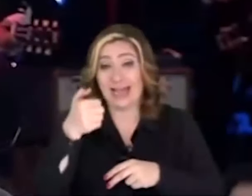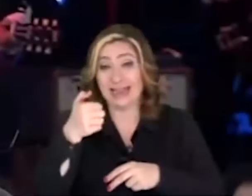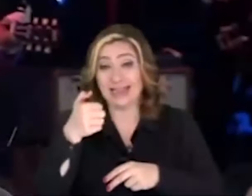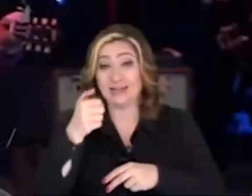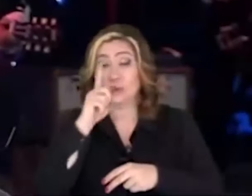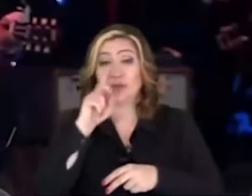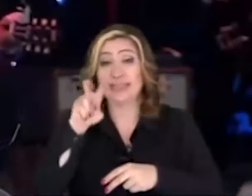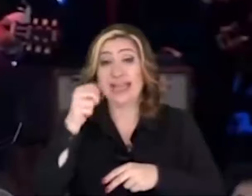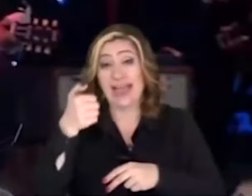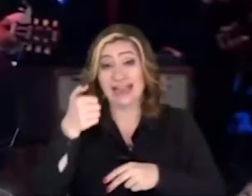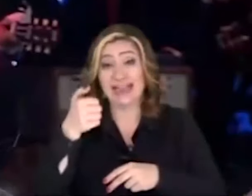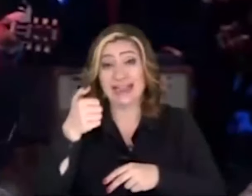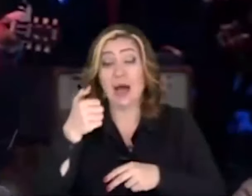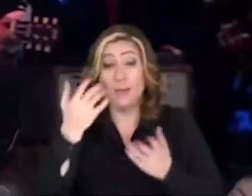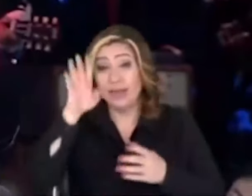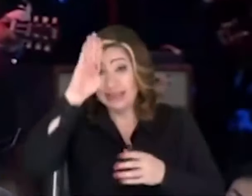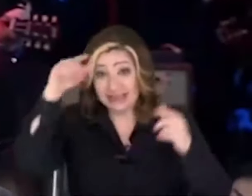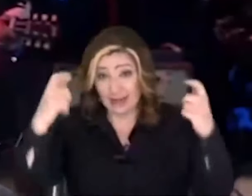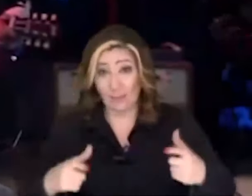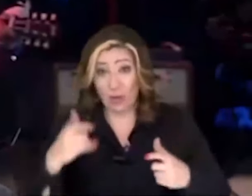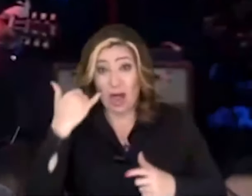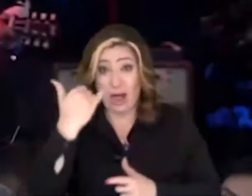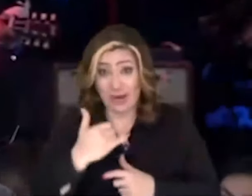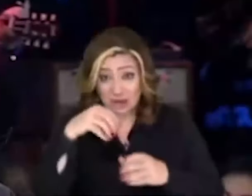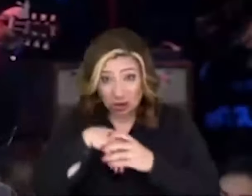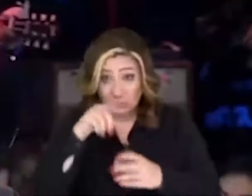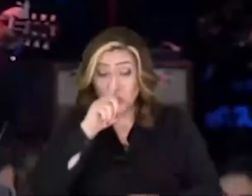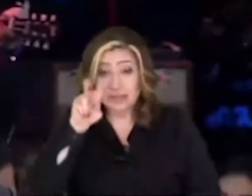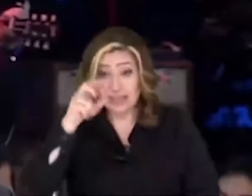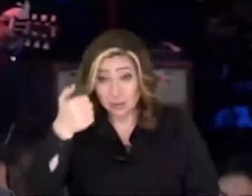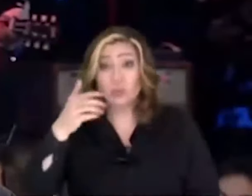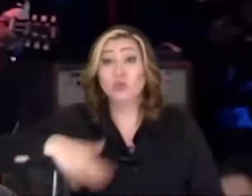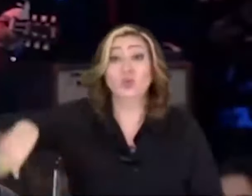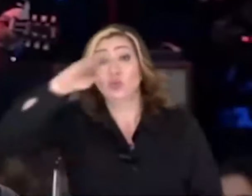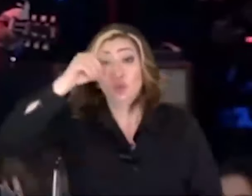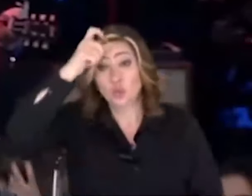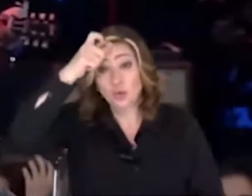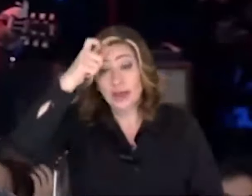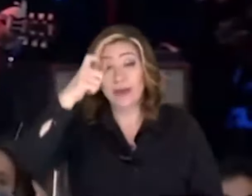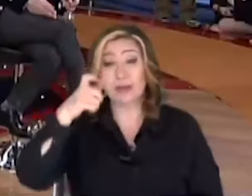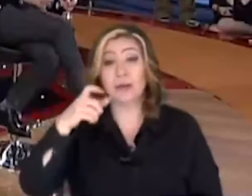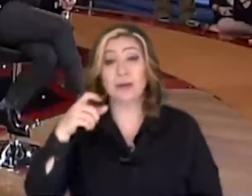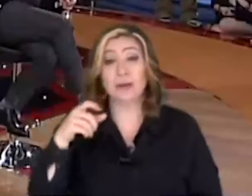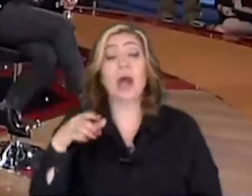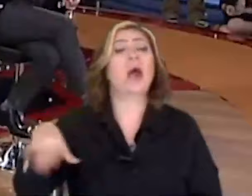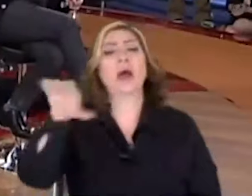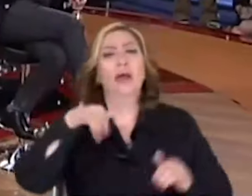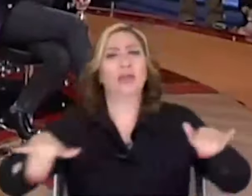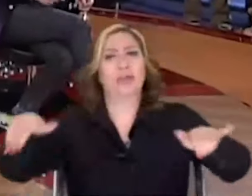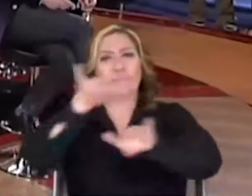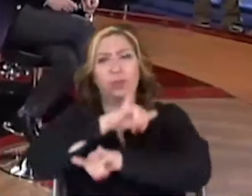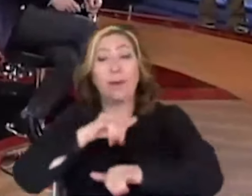186. 186 ama İstanbul'dan aramak için mi 186, bütün Türkiye'den mi 186 arıyoruz? Her